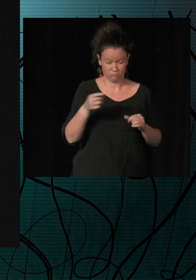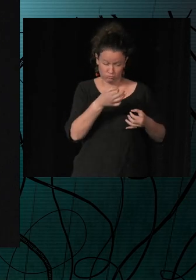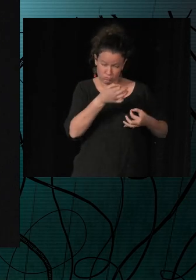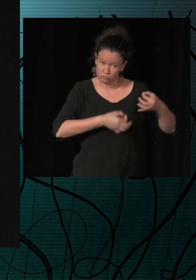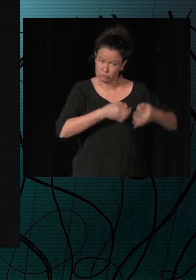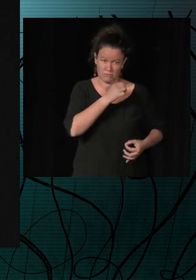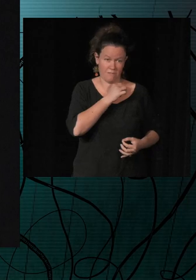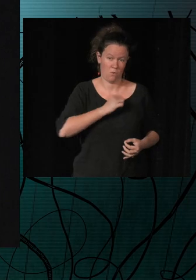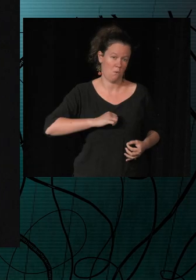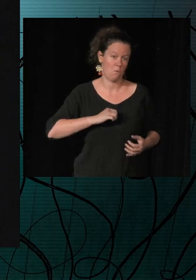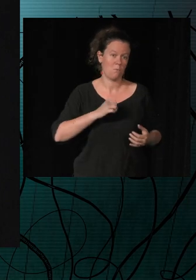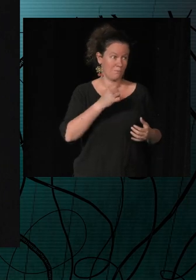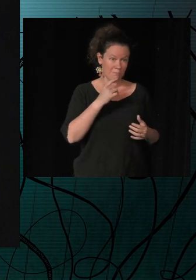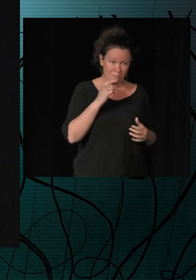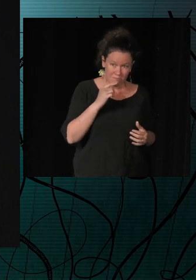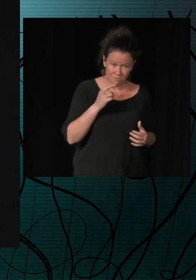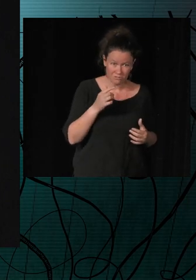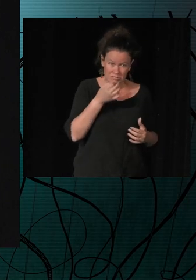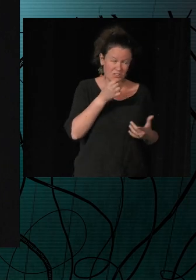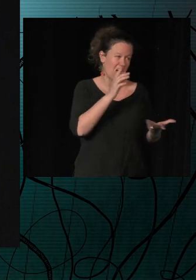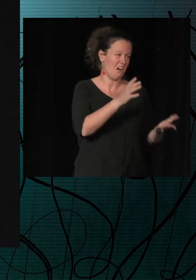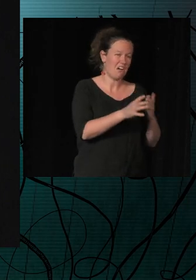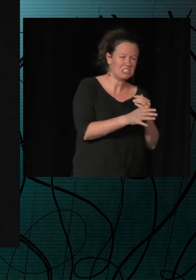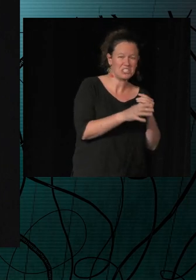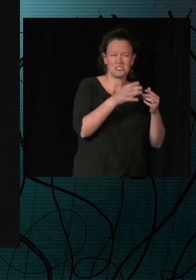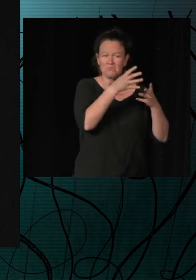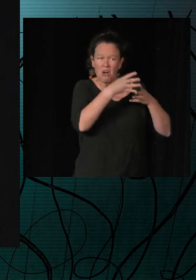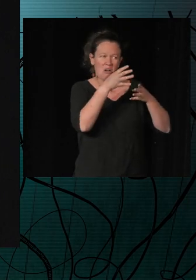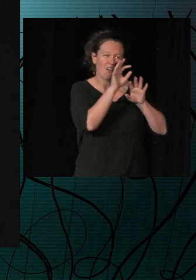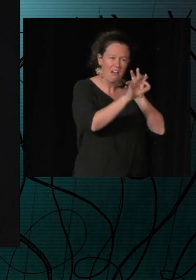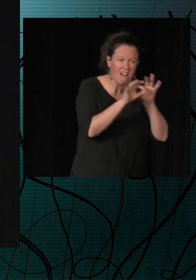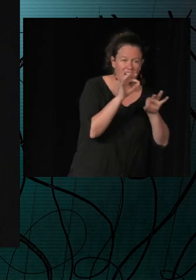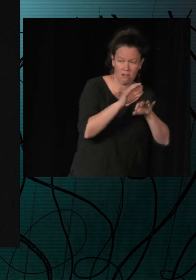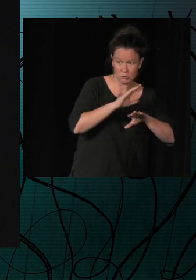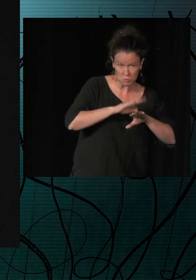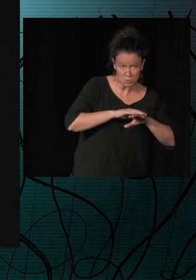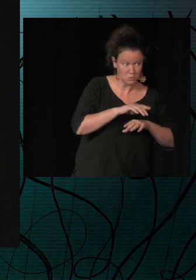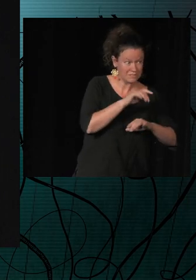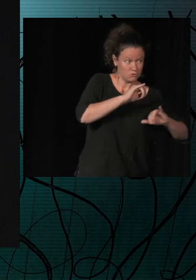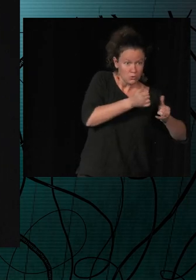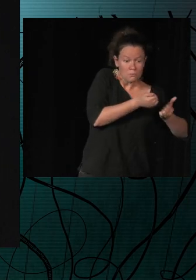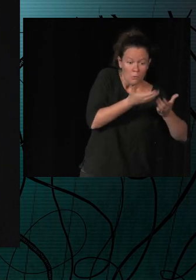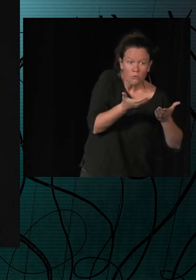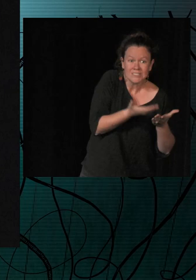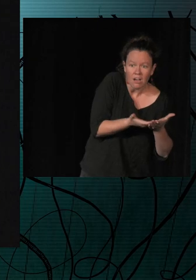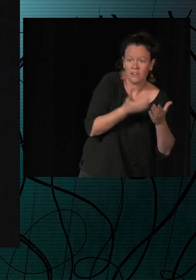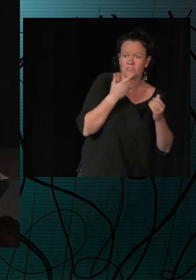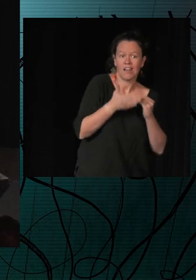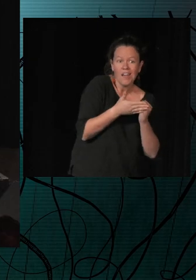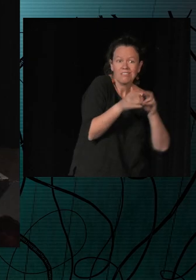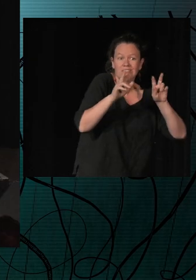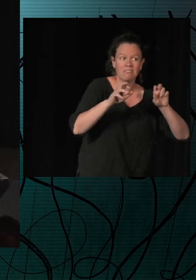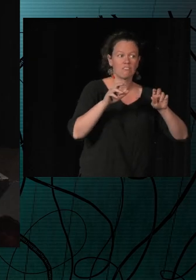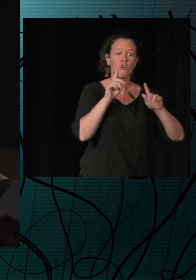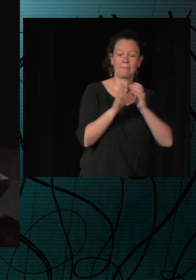qui sont offerts par le jeu qui sont qui font partie intégrant de la philosophie du jeu c'est pas un mode et et en même temps même s'il y avait des modes enfin vraiment et les modes